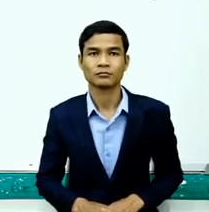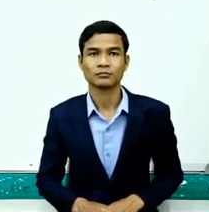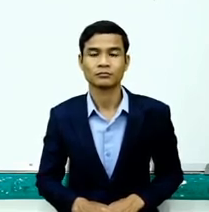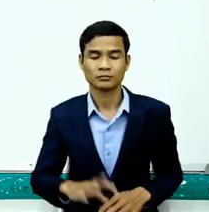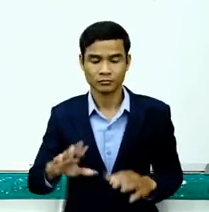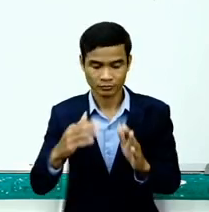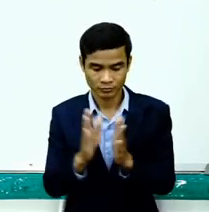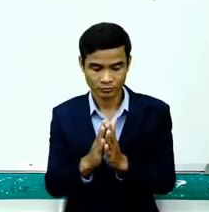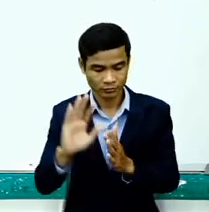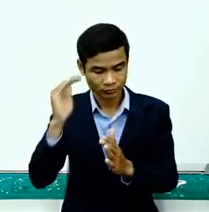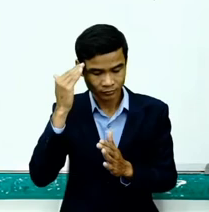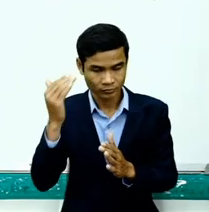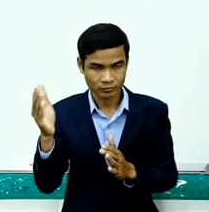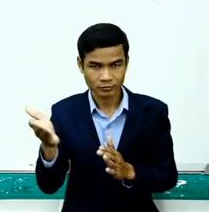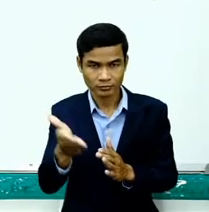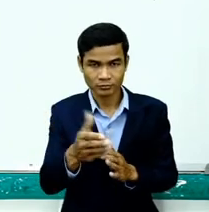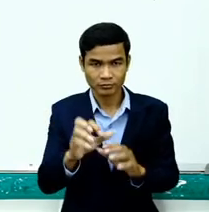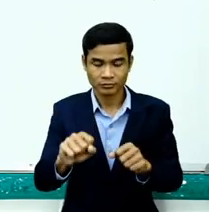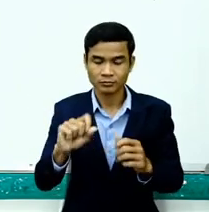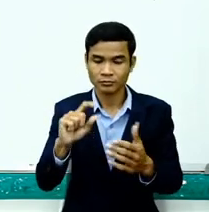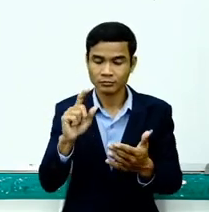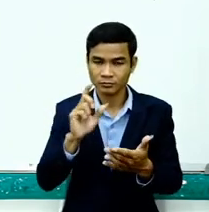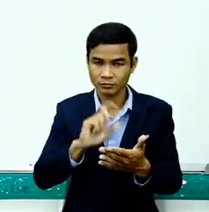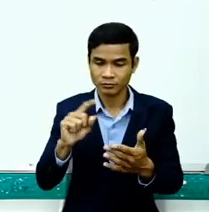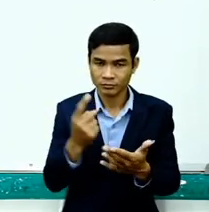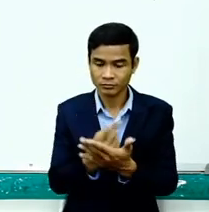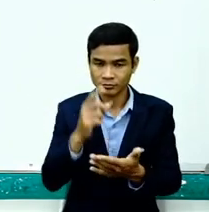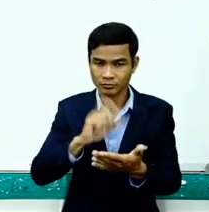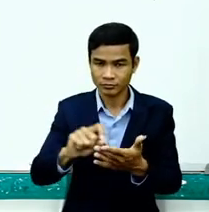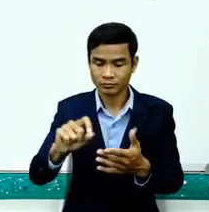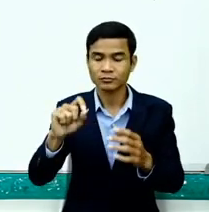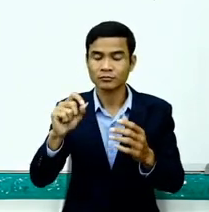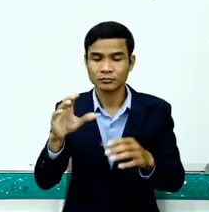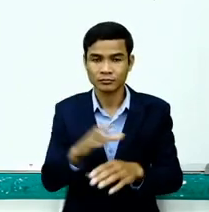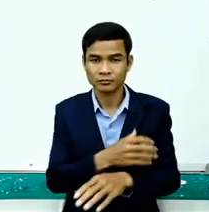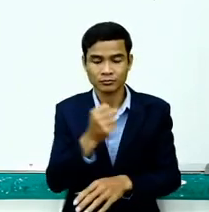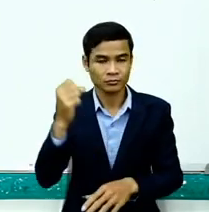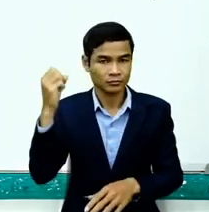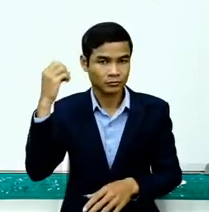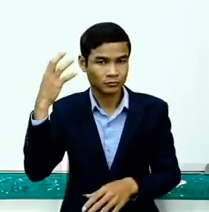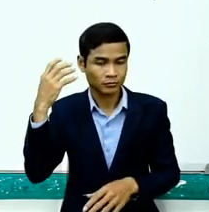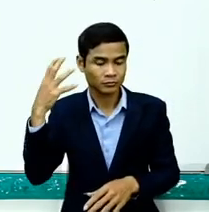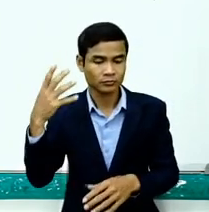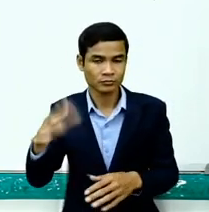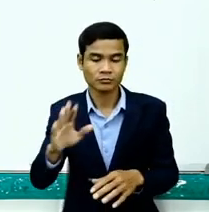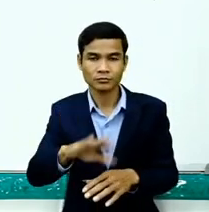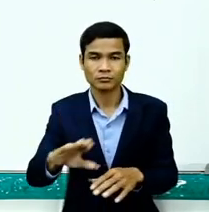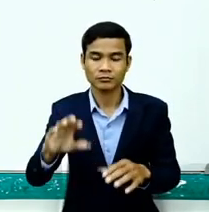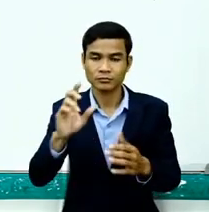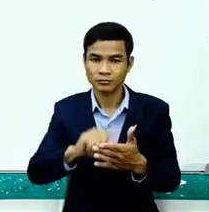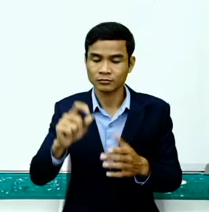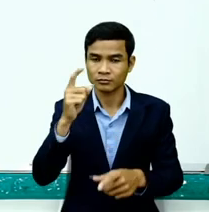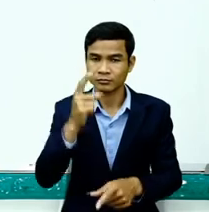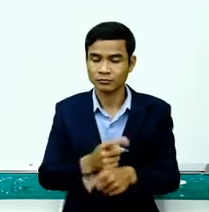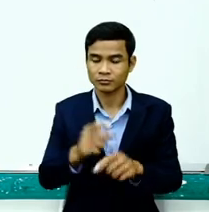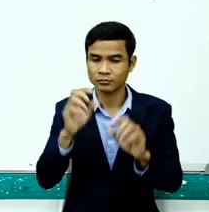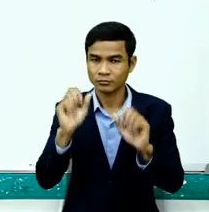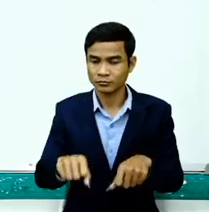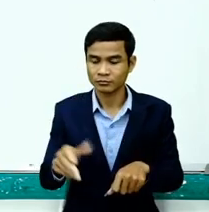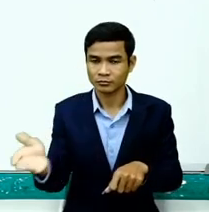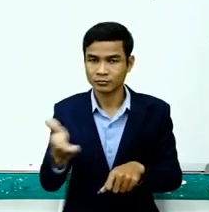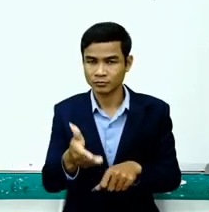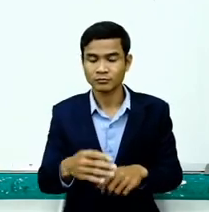cha à con sang khâm ta con prakat chi ban chou rum sa se pi rai ruj rol hai na ta mok pteang tuat chi muoy neak kru ta con sa se ban tram trou dai ru